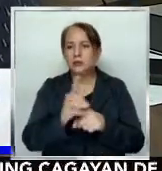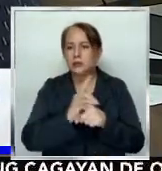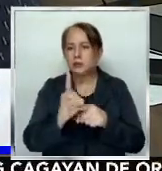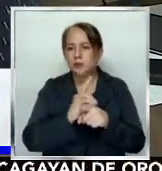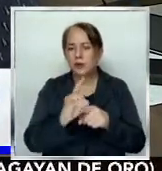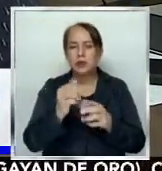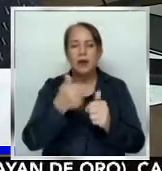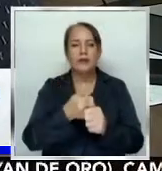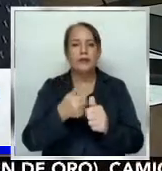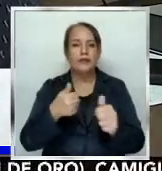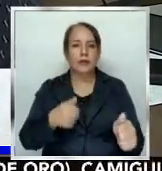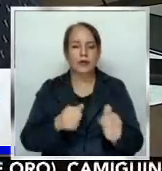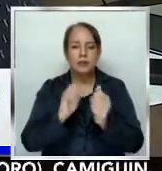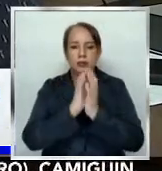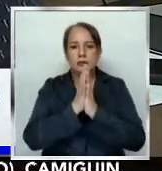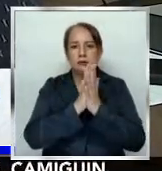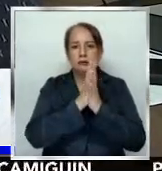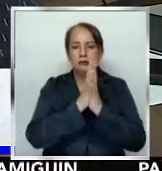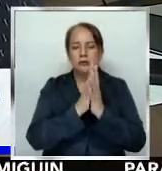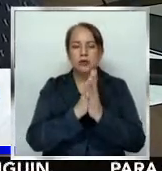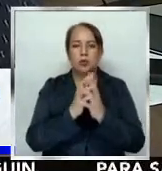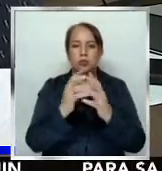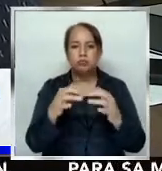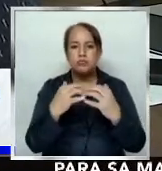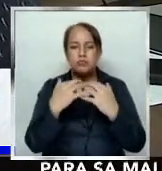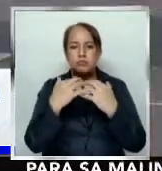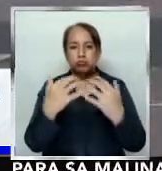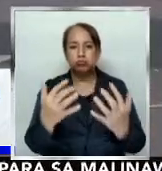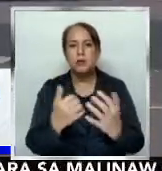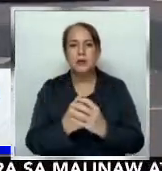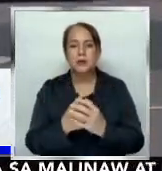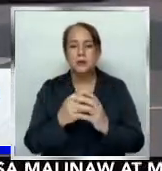ang pagsasama-sama ng hindi sa immediate family.